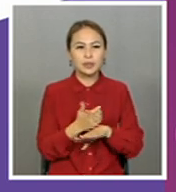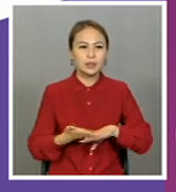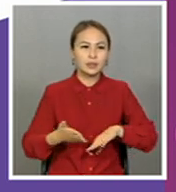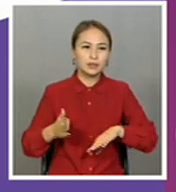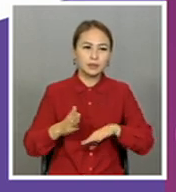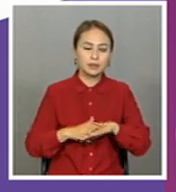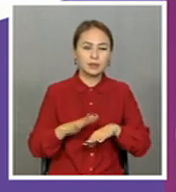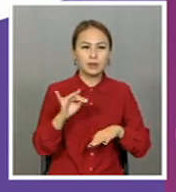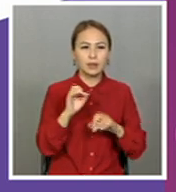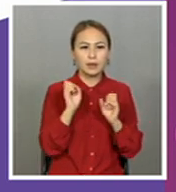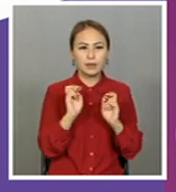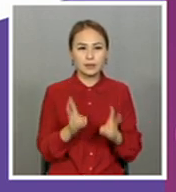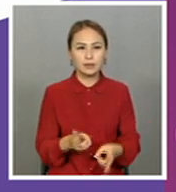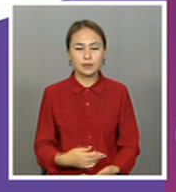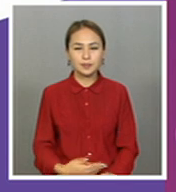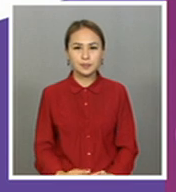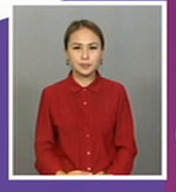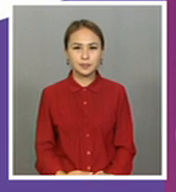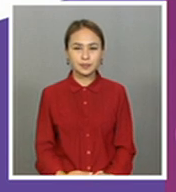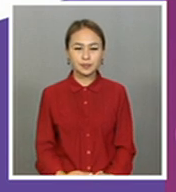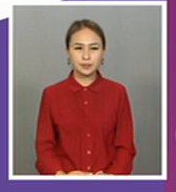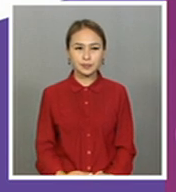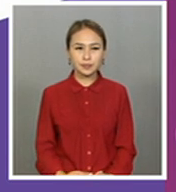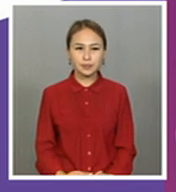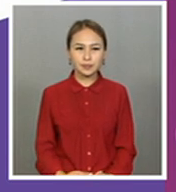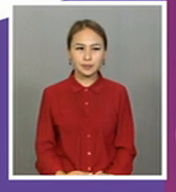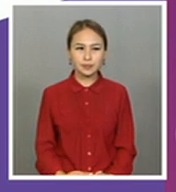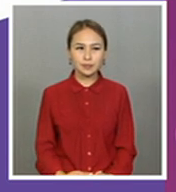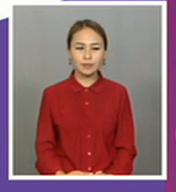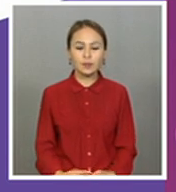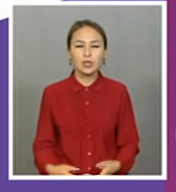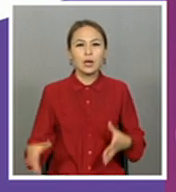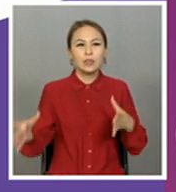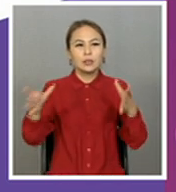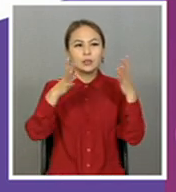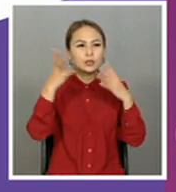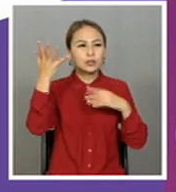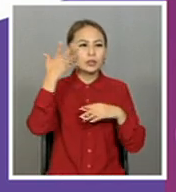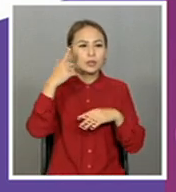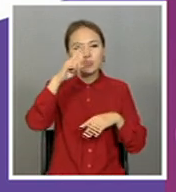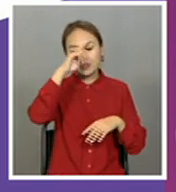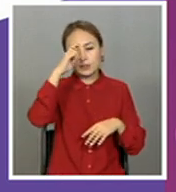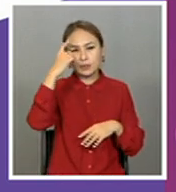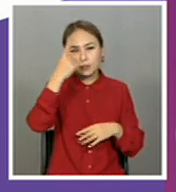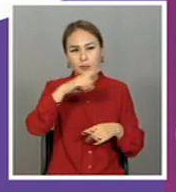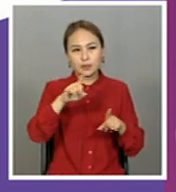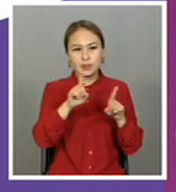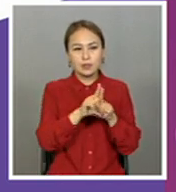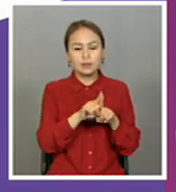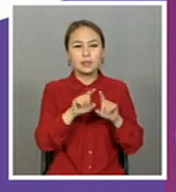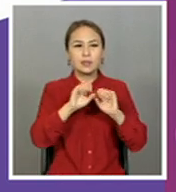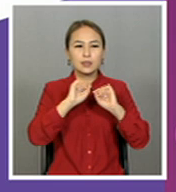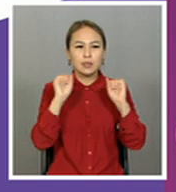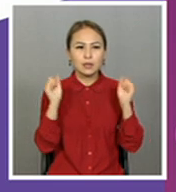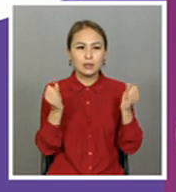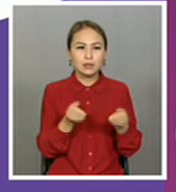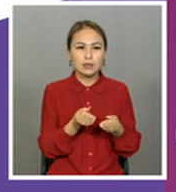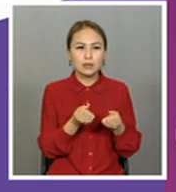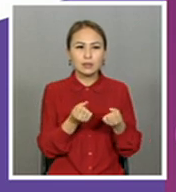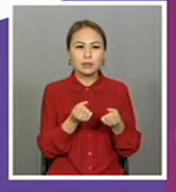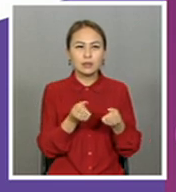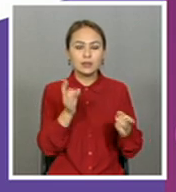мамандығы өте қиын да қатерлі. Аспан айналып, жерге түскен ыстықта да,